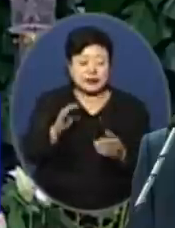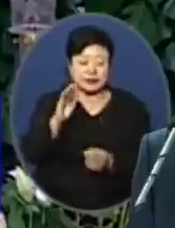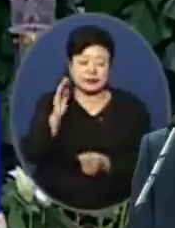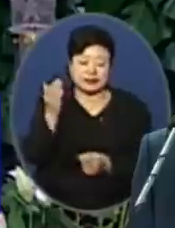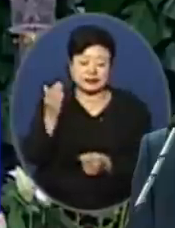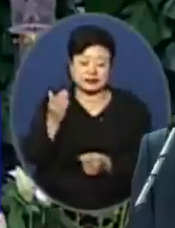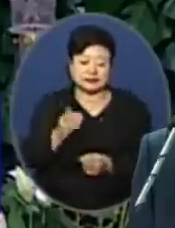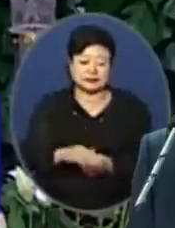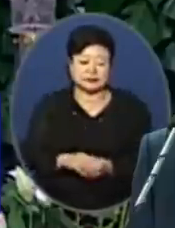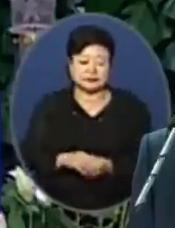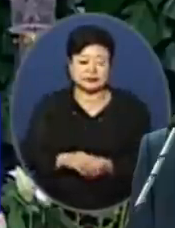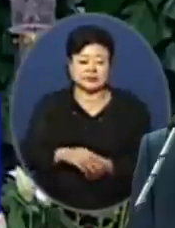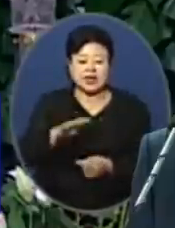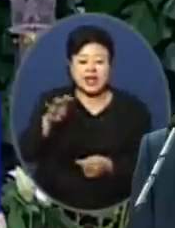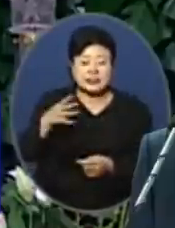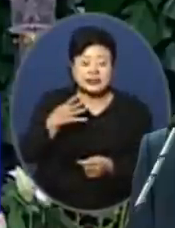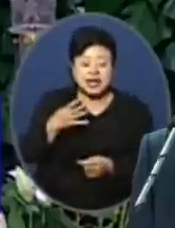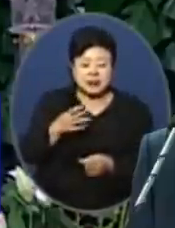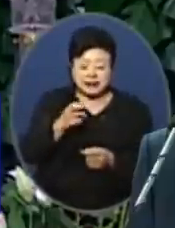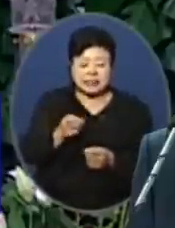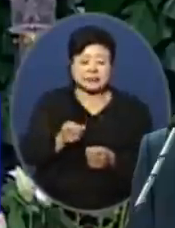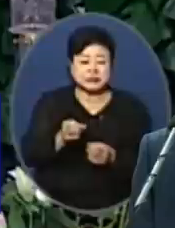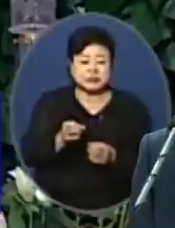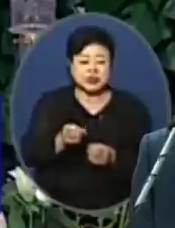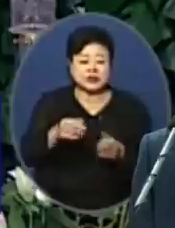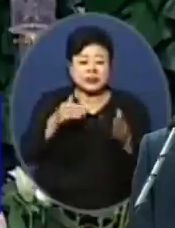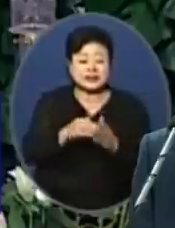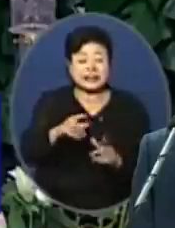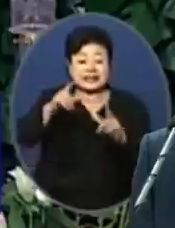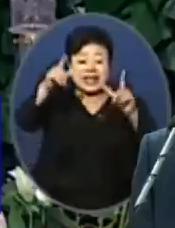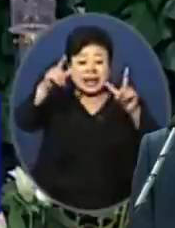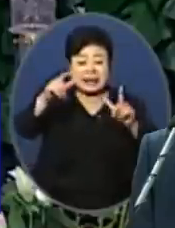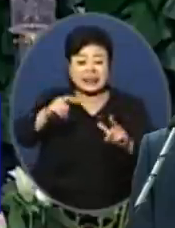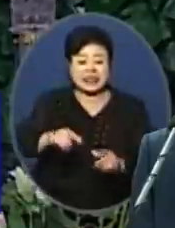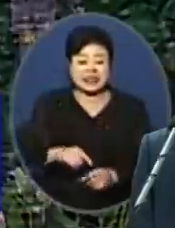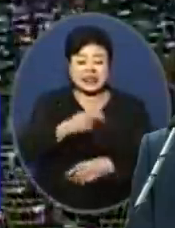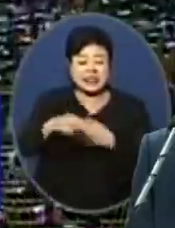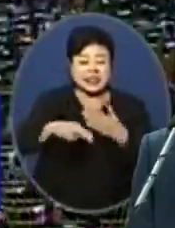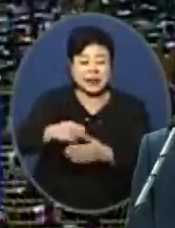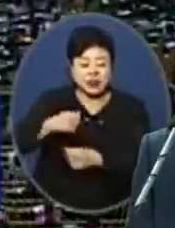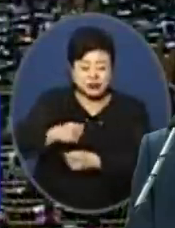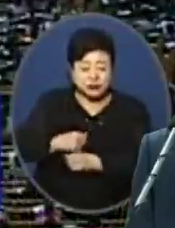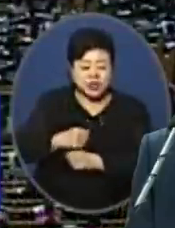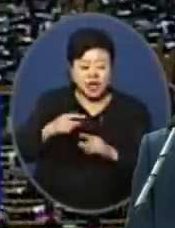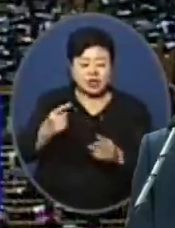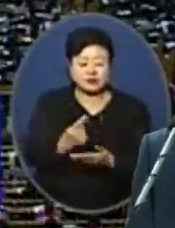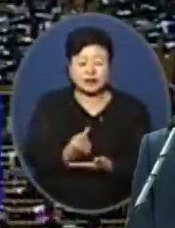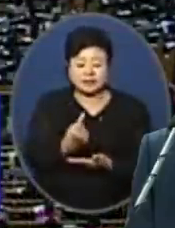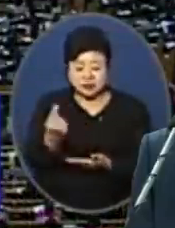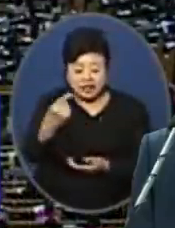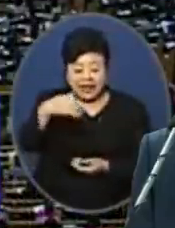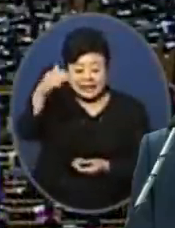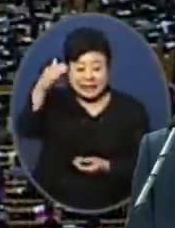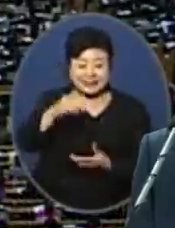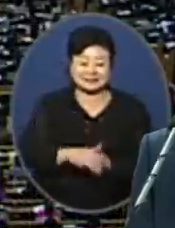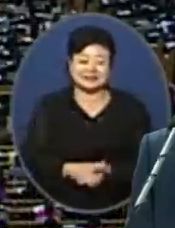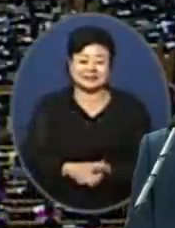430년이라 430년이 끝나는 그날에 야훼의 군대가 다 애굽에서 나왔은즉.